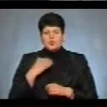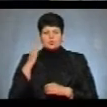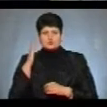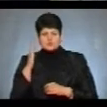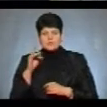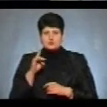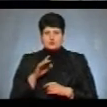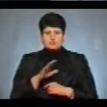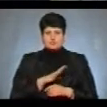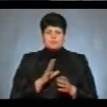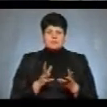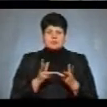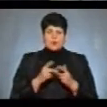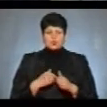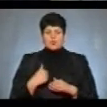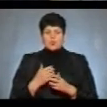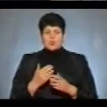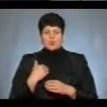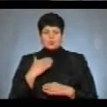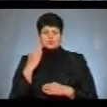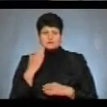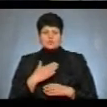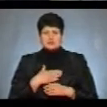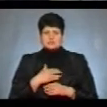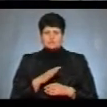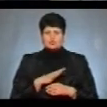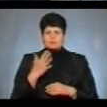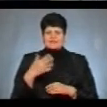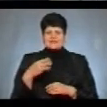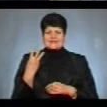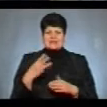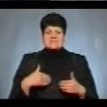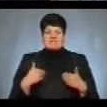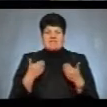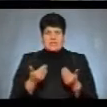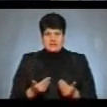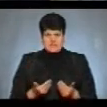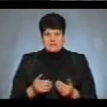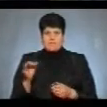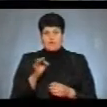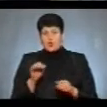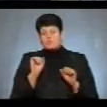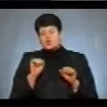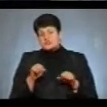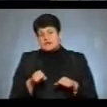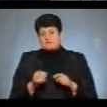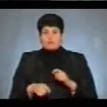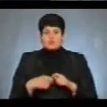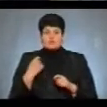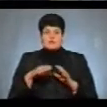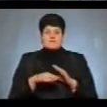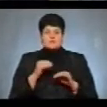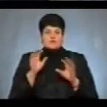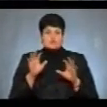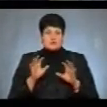коли відбувався підрахунок голосів, до нас було 53 звернення – про можливі порушення виборчого законодавства